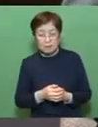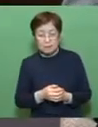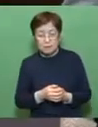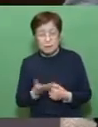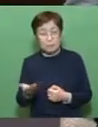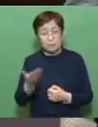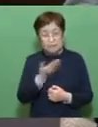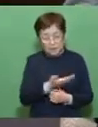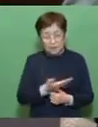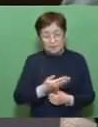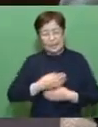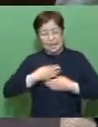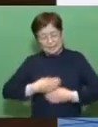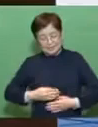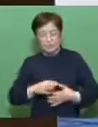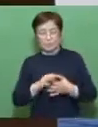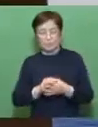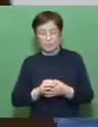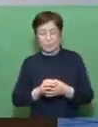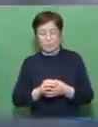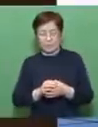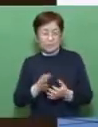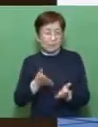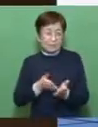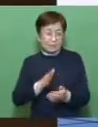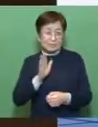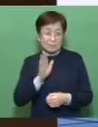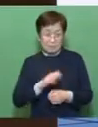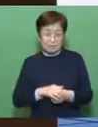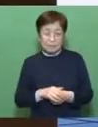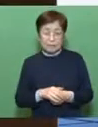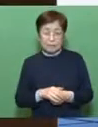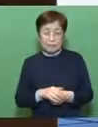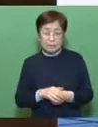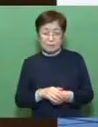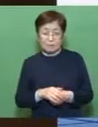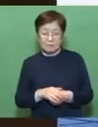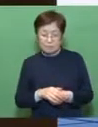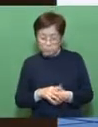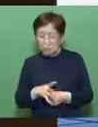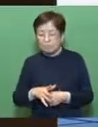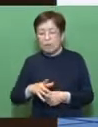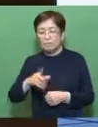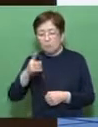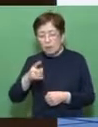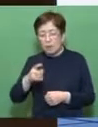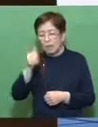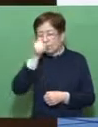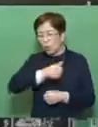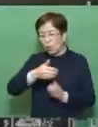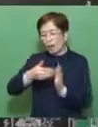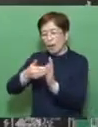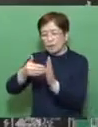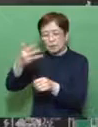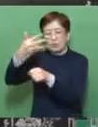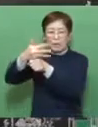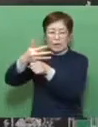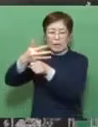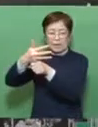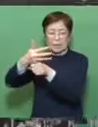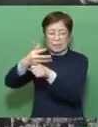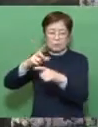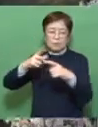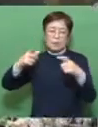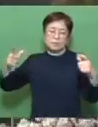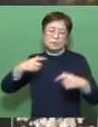ちょっと安心についてはいはいまずはあの防犯カメラの設置をですねはい増やそううん